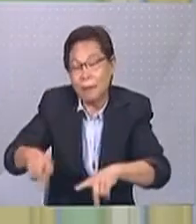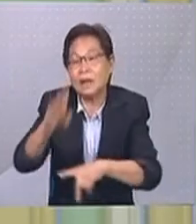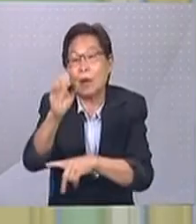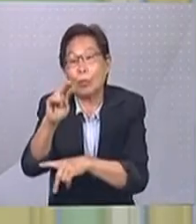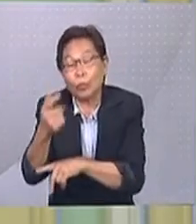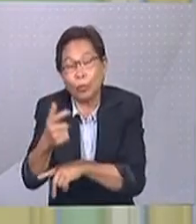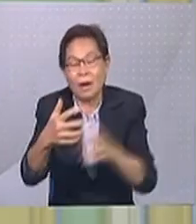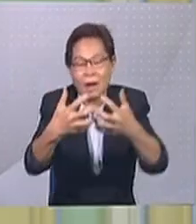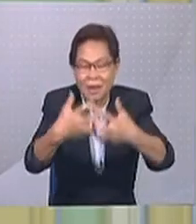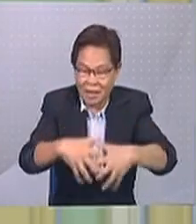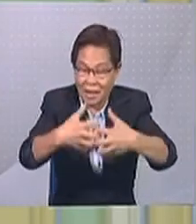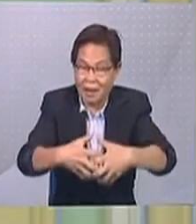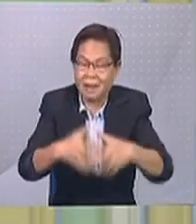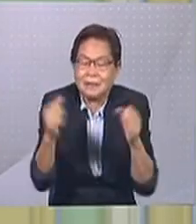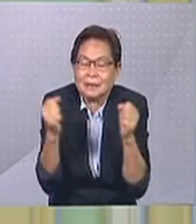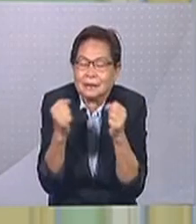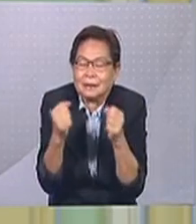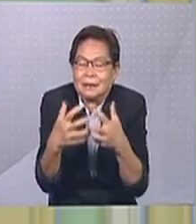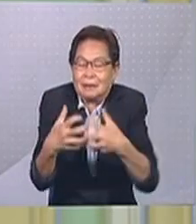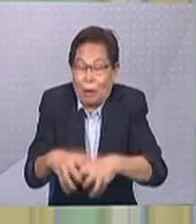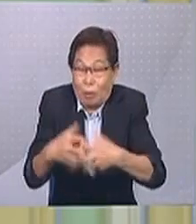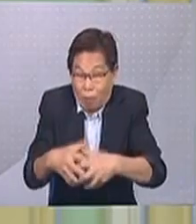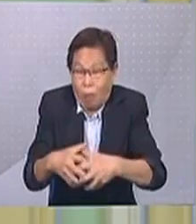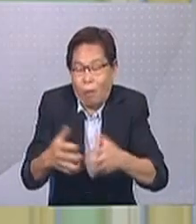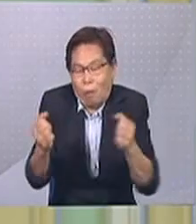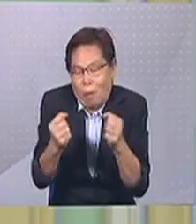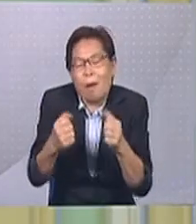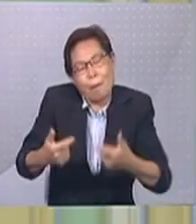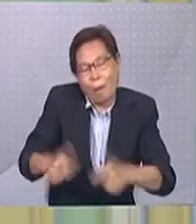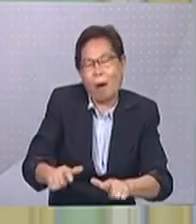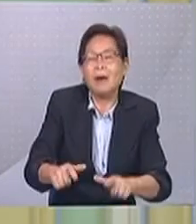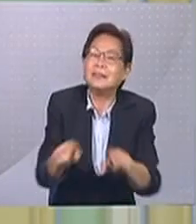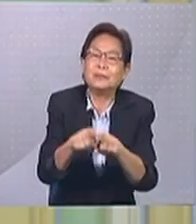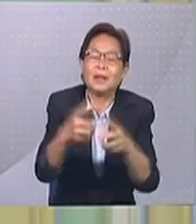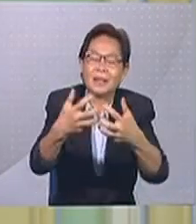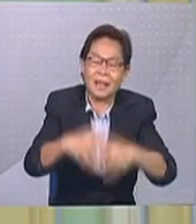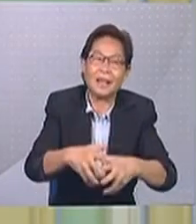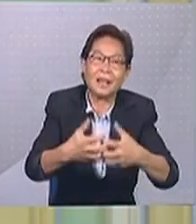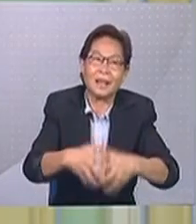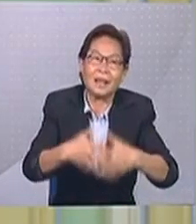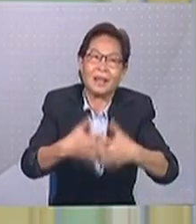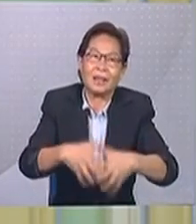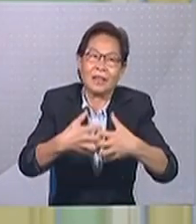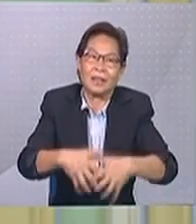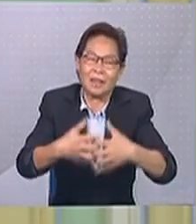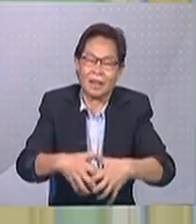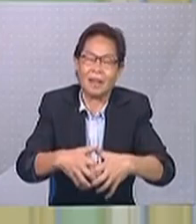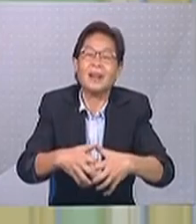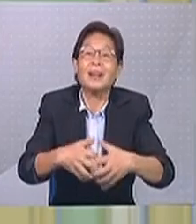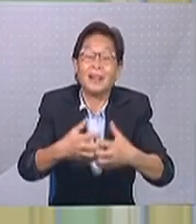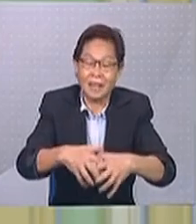Maka kilang air batu dibenarkan. Begitu juga kilang yang memproses berbola ikan ataupun fishball.